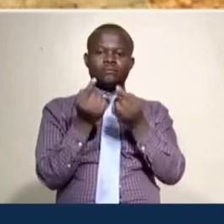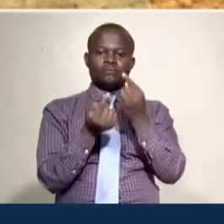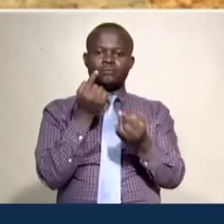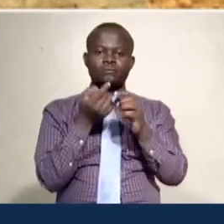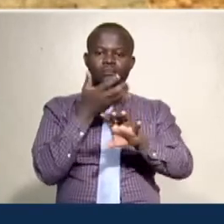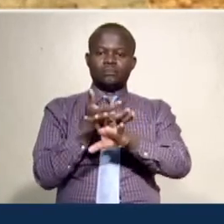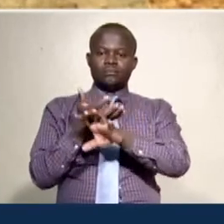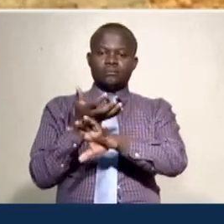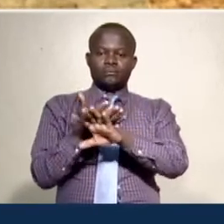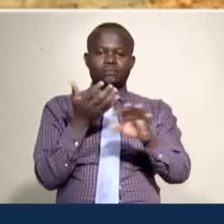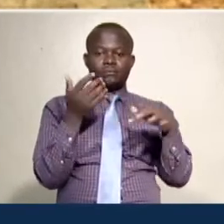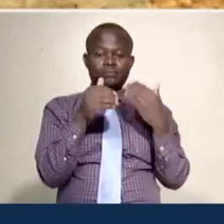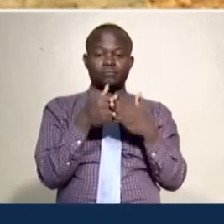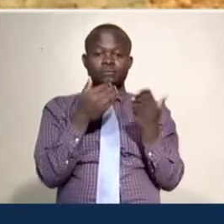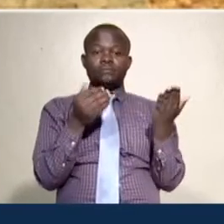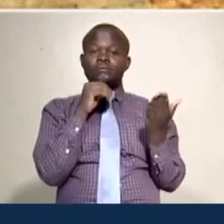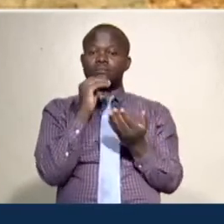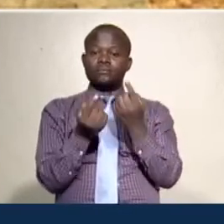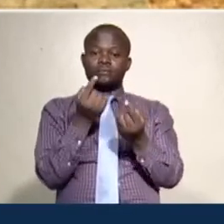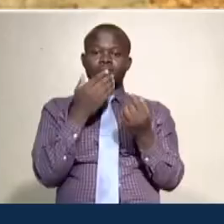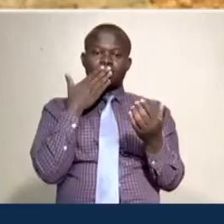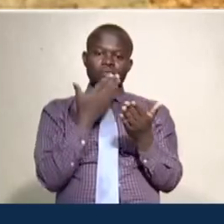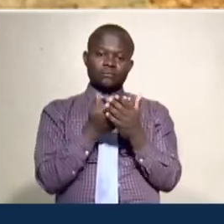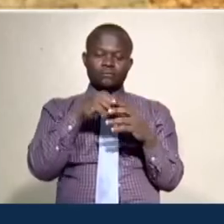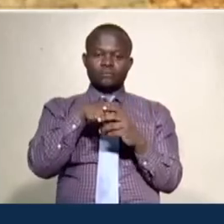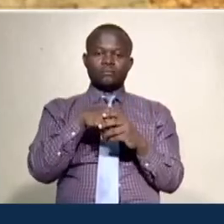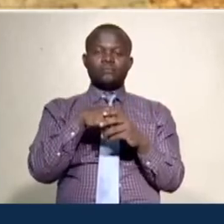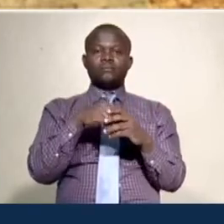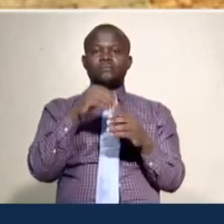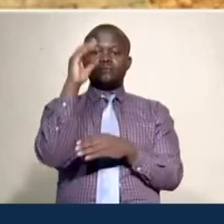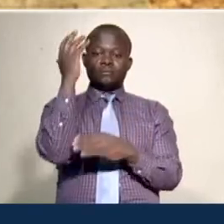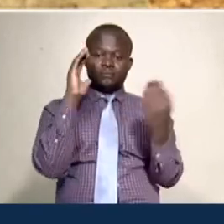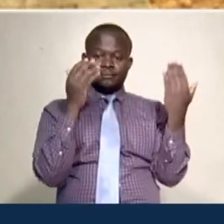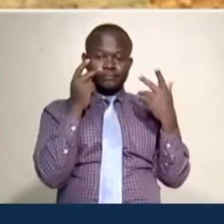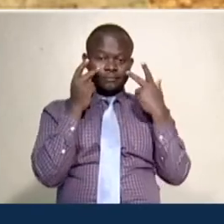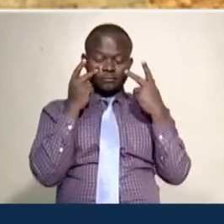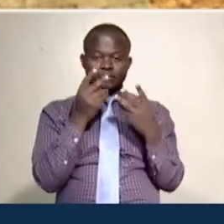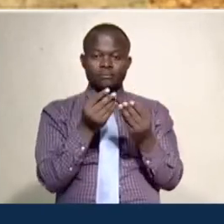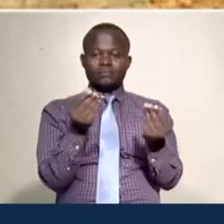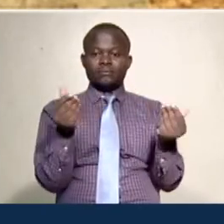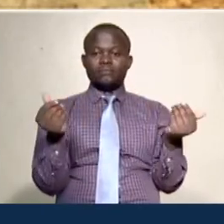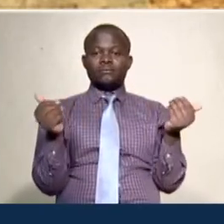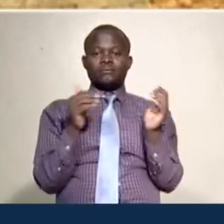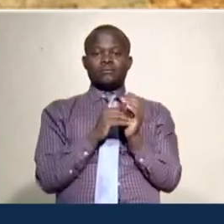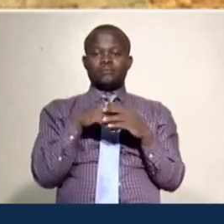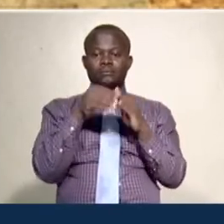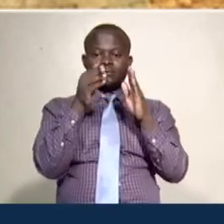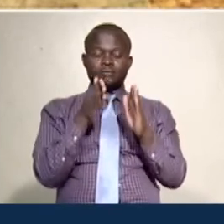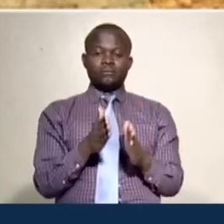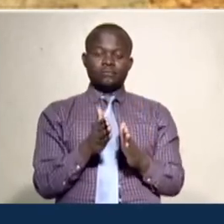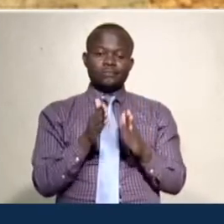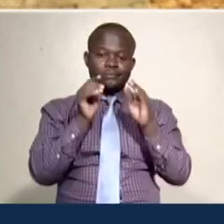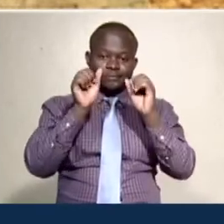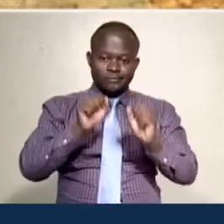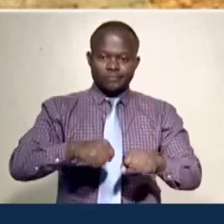hakaba amakara bawenda batatwitse neza arimo ibiti ugasanga biracumba n'umuntu waba